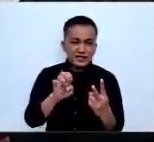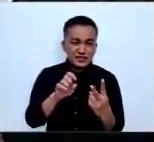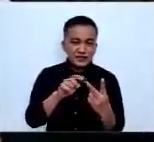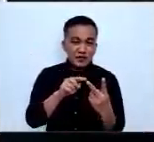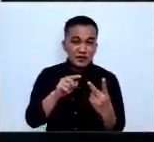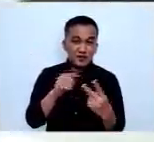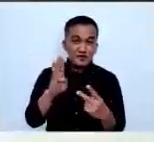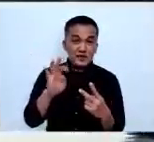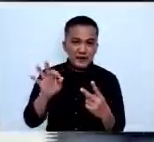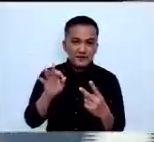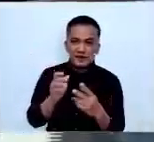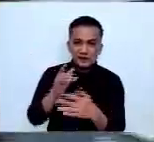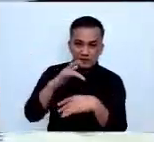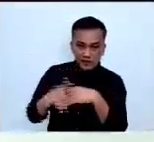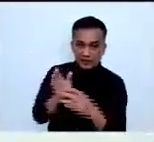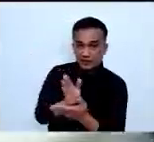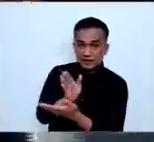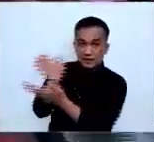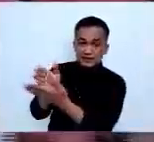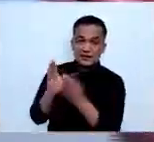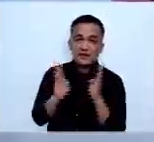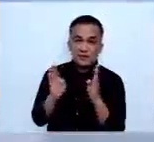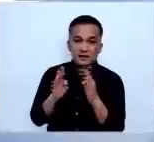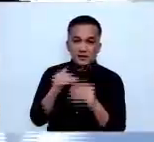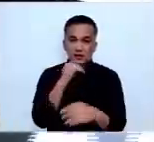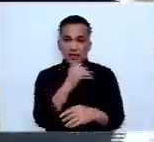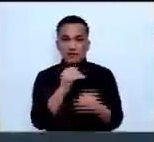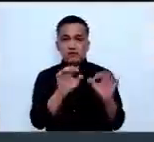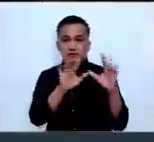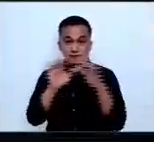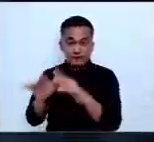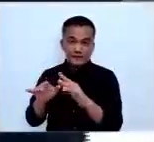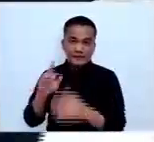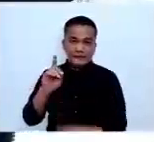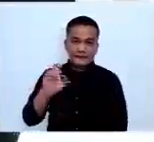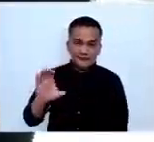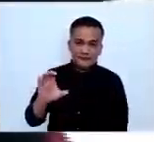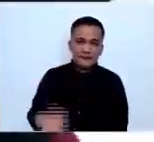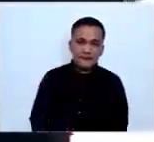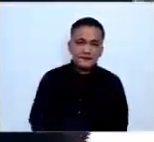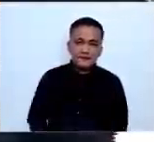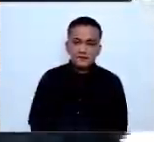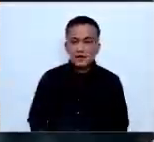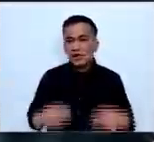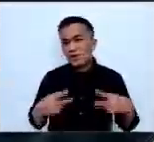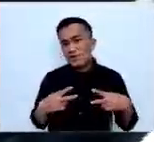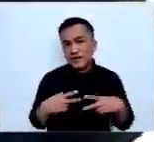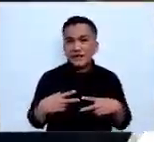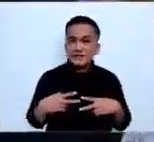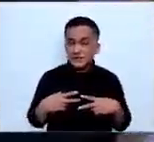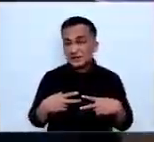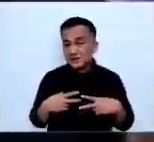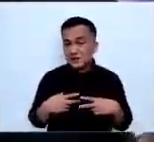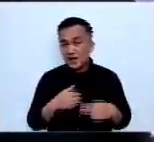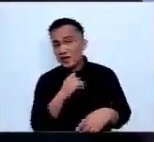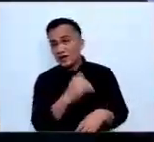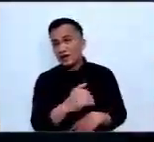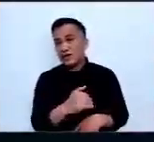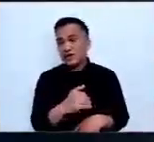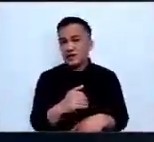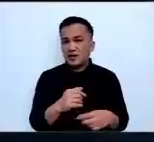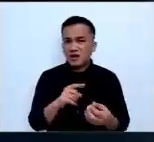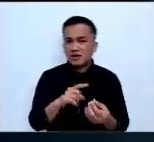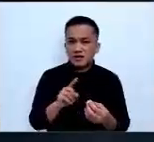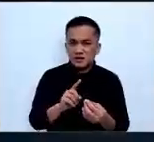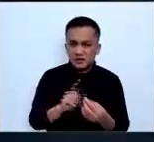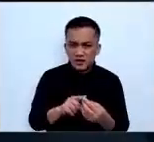ng Baguio para makaiwas sila sa dagsa ng tao tuwing Disyembre. Vacation kasi para iwasan na rin yung